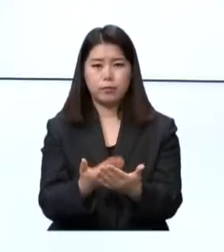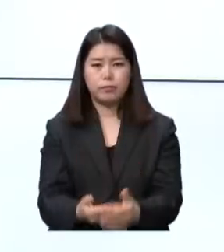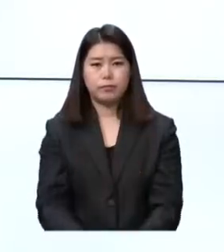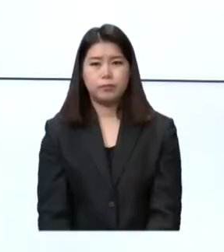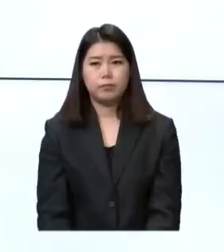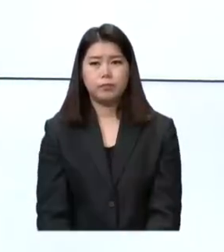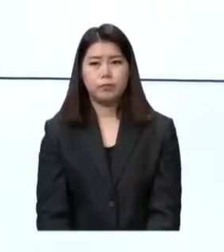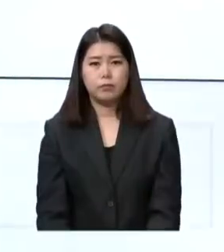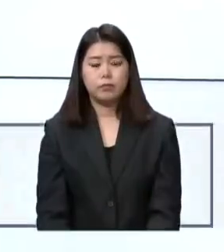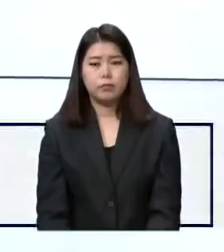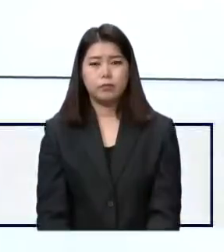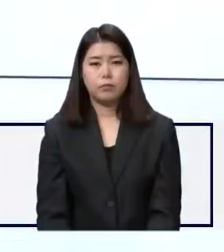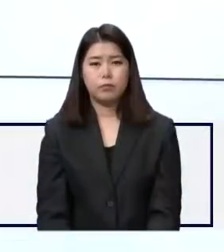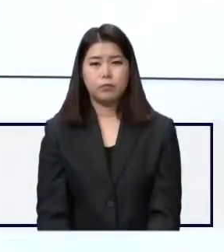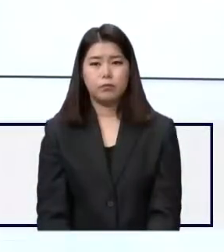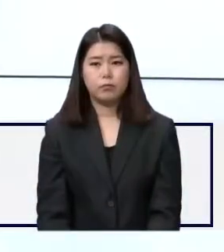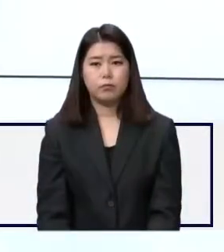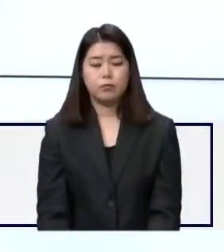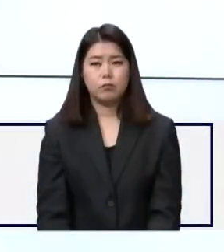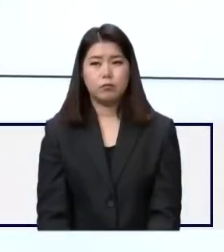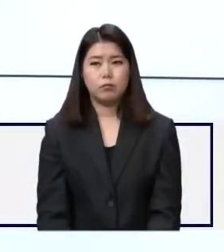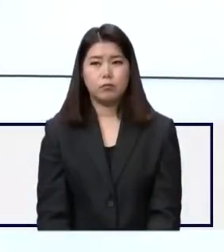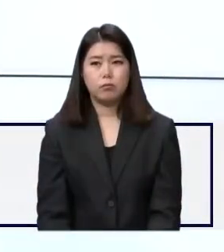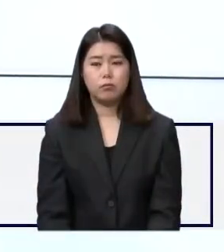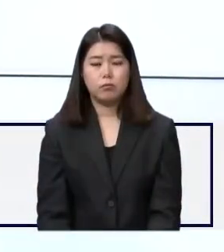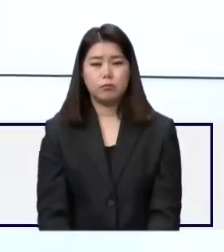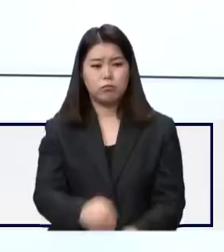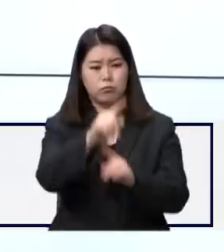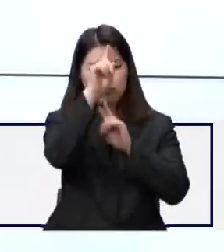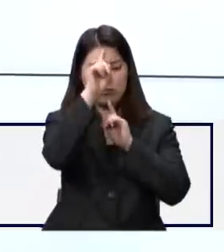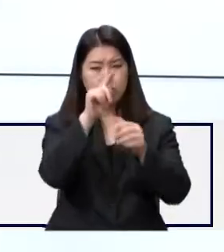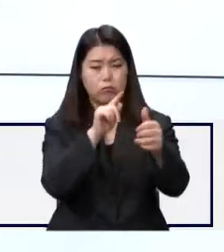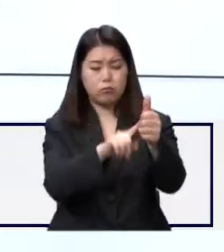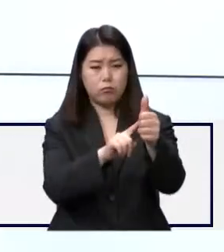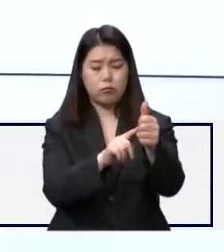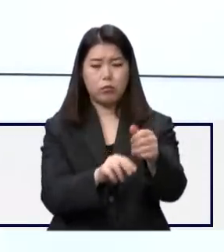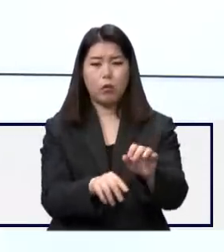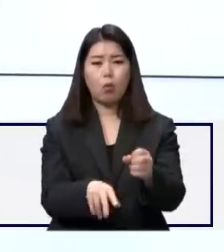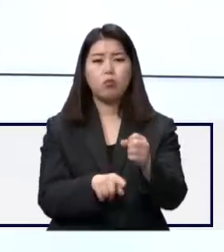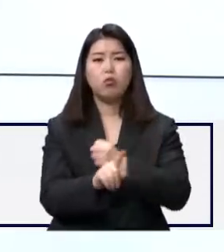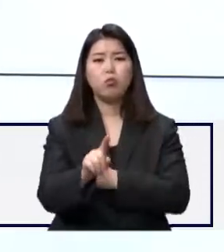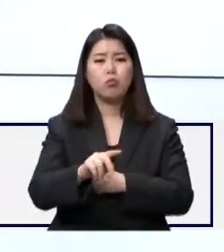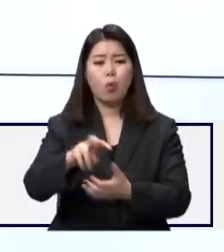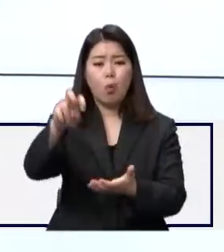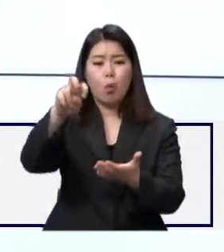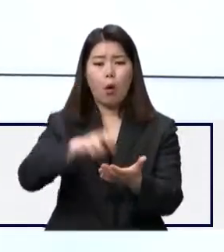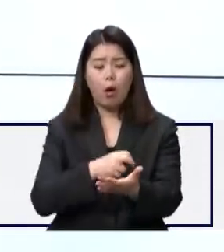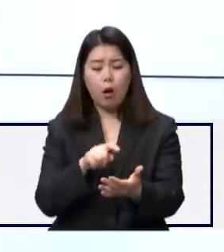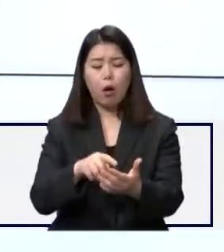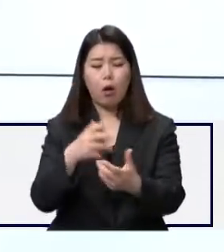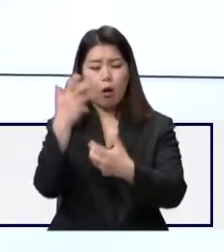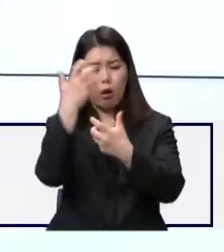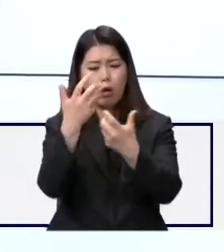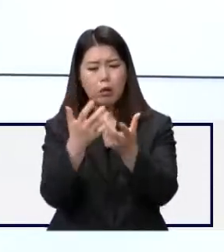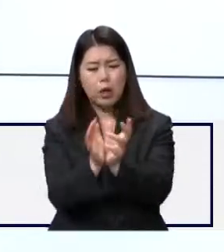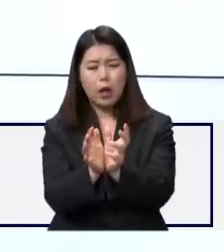네 서원석초 의원 해당 의원은 무슨 근거로 그렇게 얘기했는지